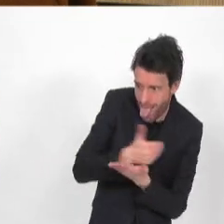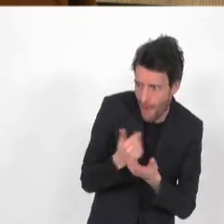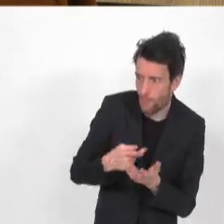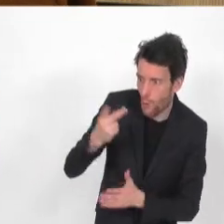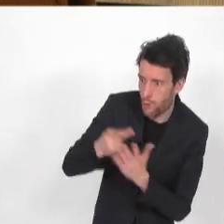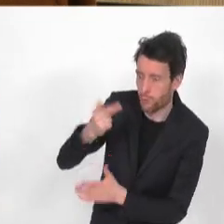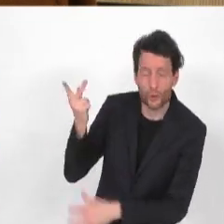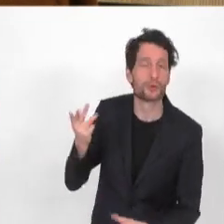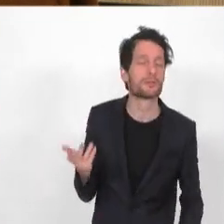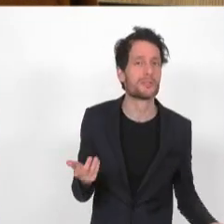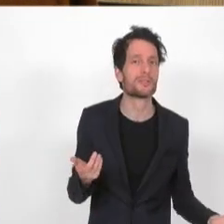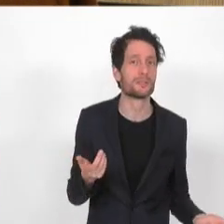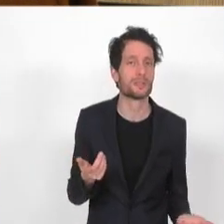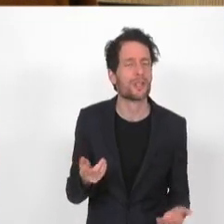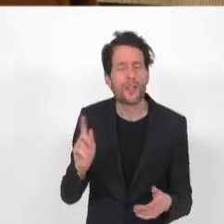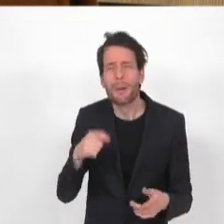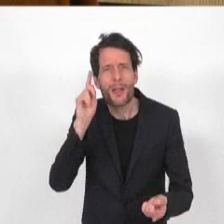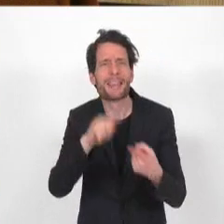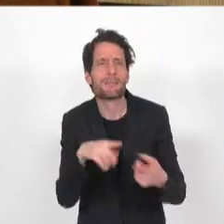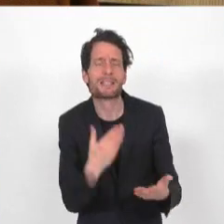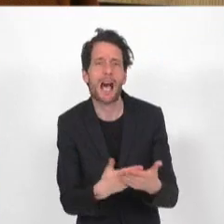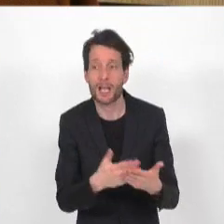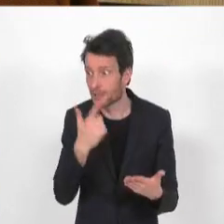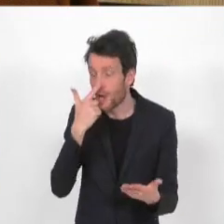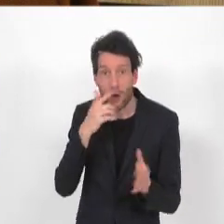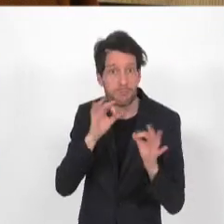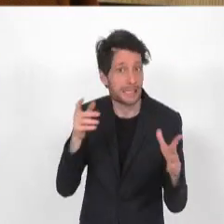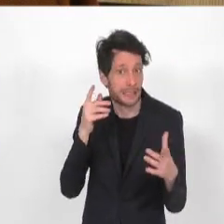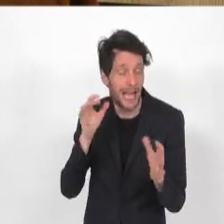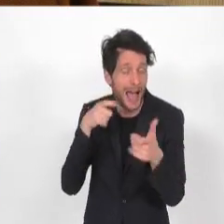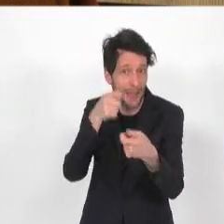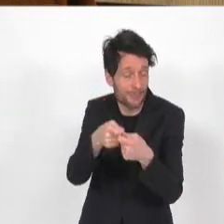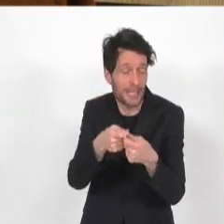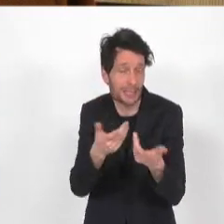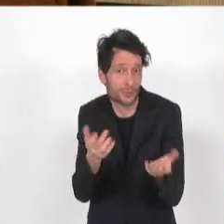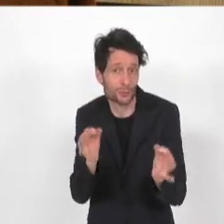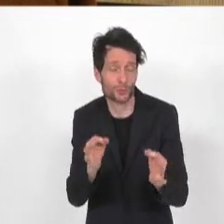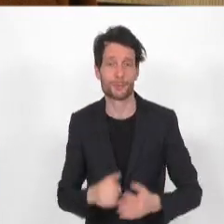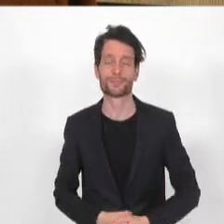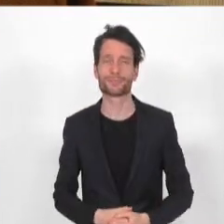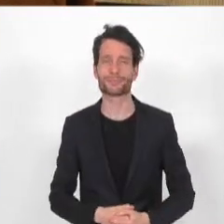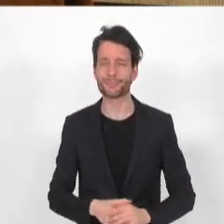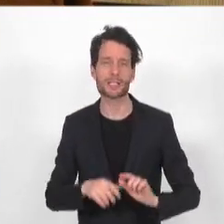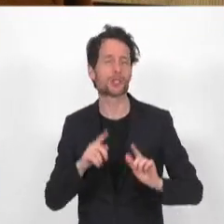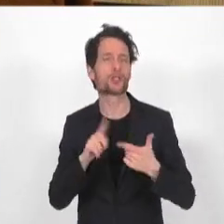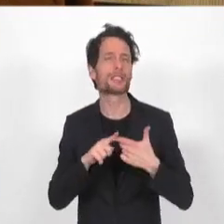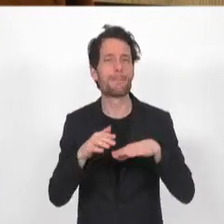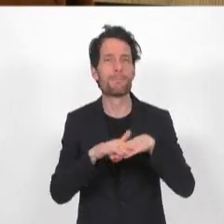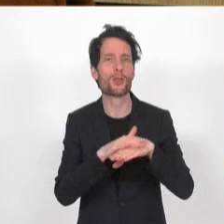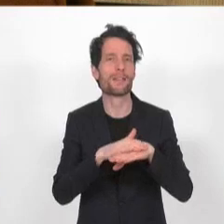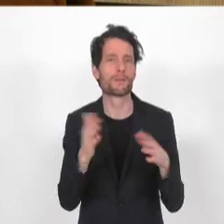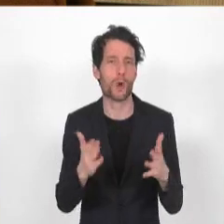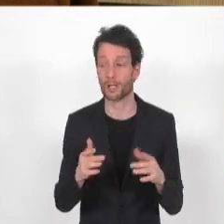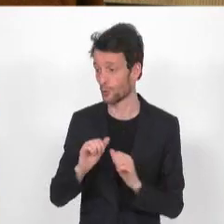qui vous est habituellement si chère et qui, sur ce genre de sujet, nous paraît parfaitement légitime et nécessaire. La deuxième raison réside dans la nature de